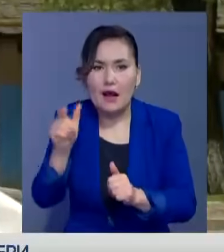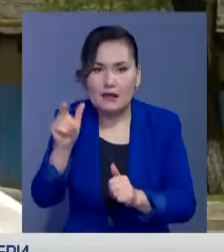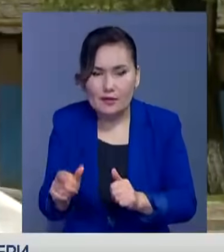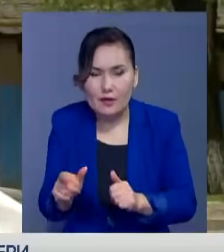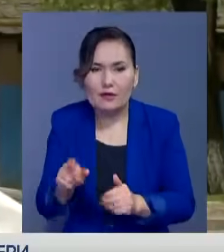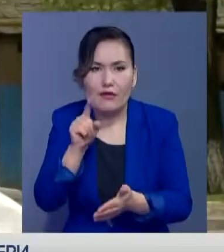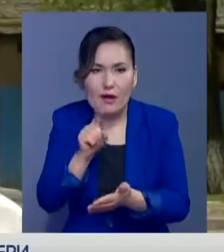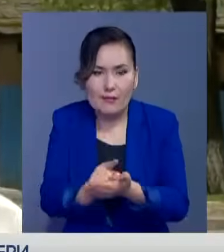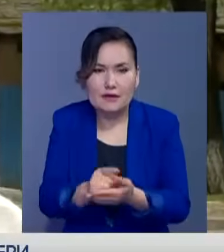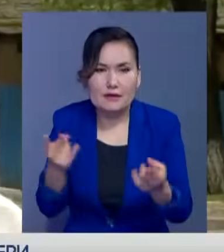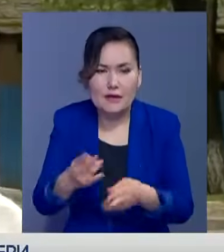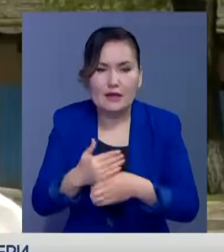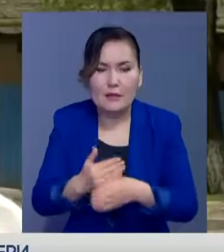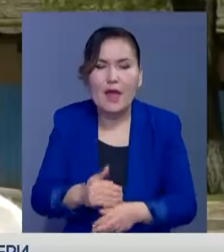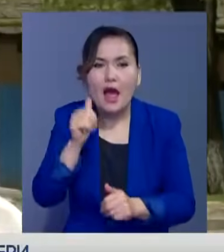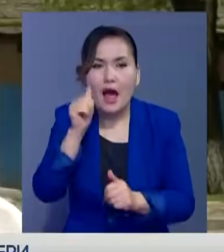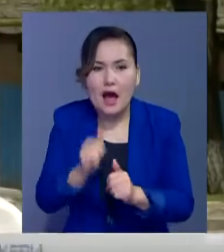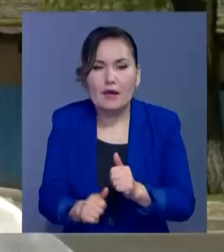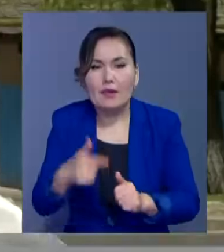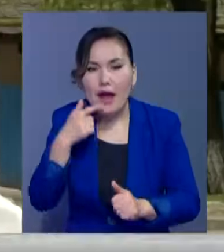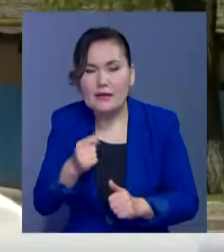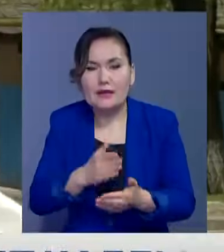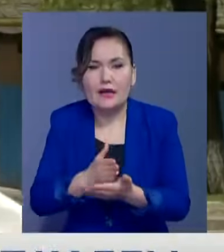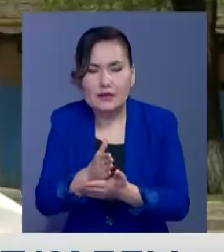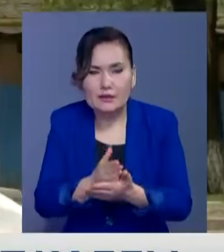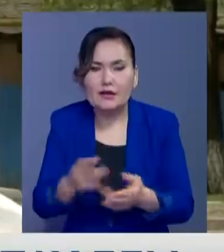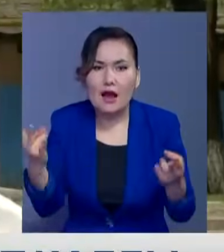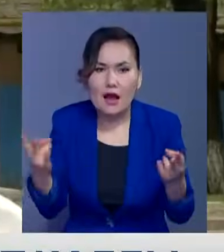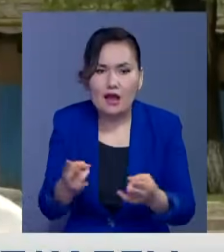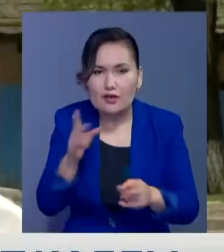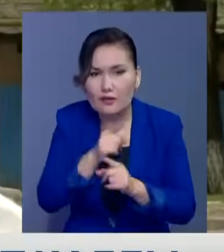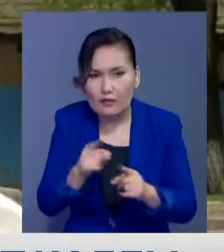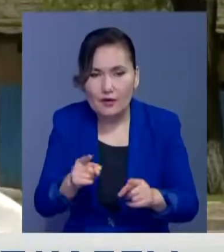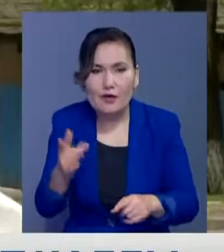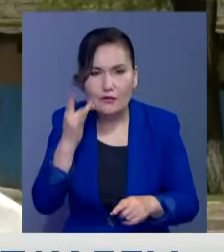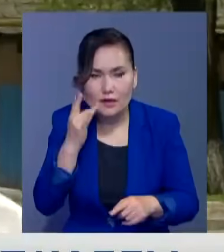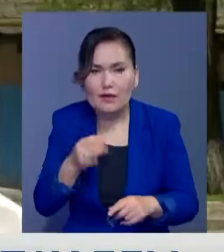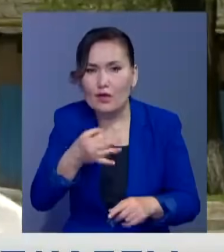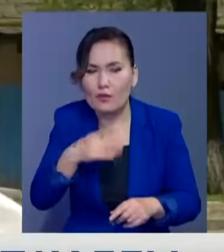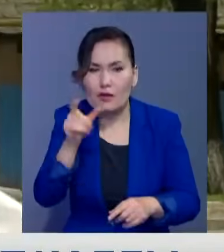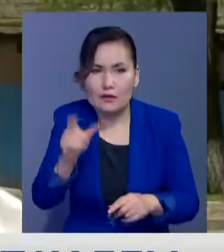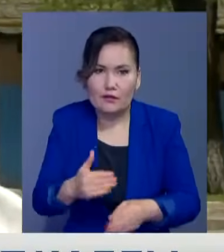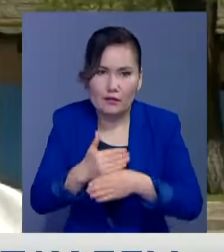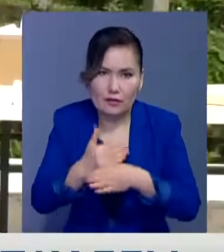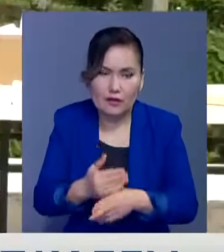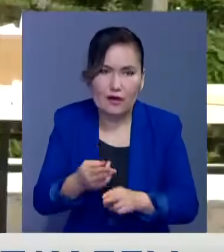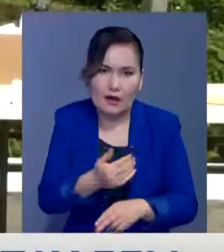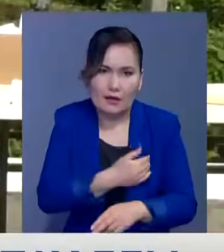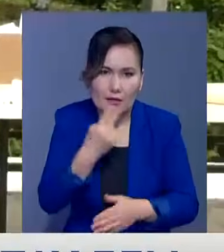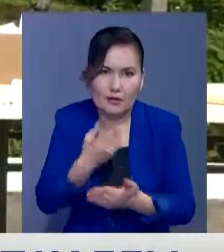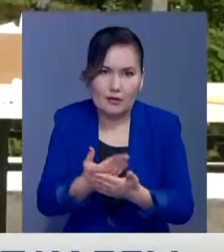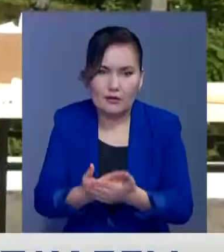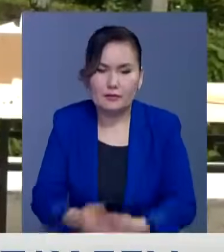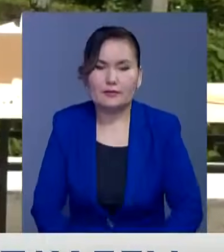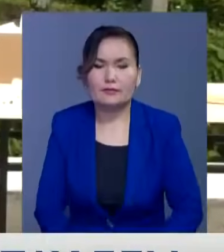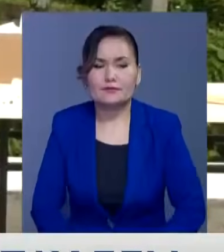есептейміз. Және де әрбір әскери қызметші қажет кезінде қасынан табылатындығын, көмек бере алатындығын тағы бір дәлелдедік. И